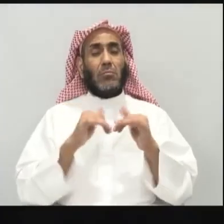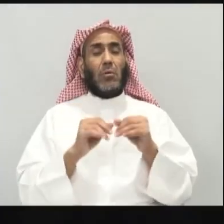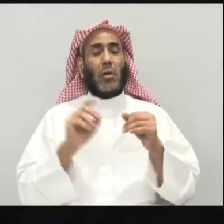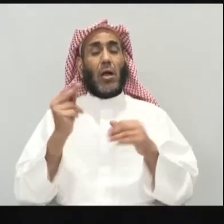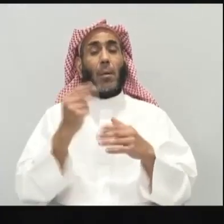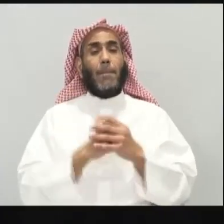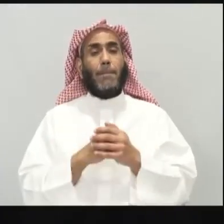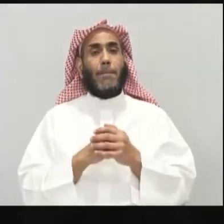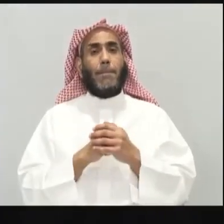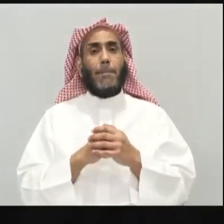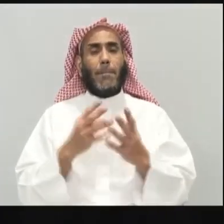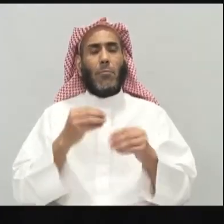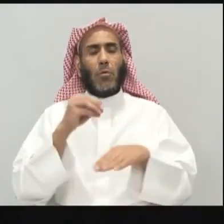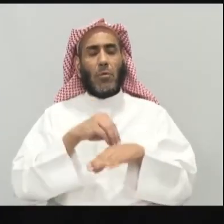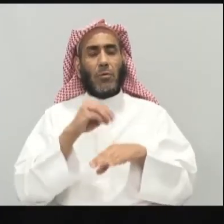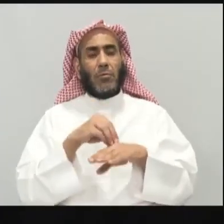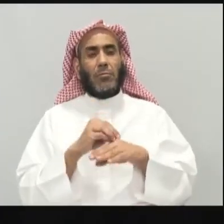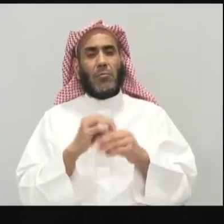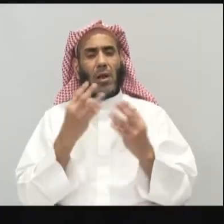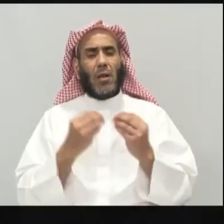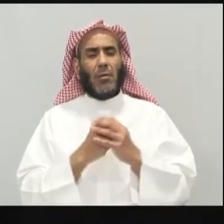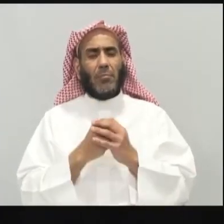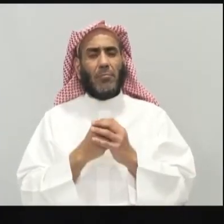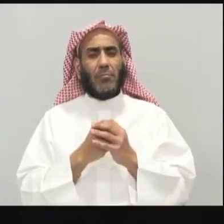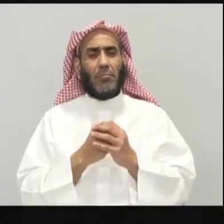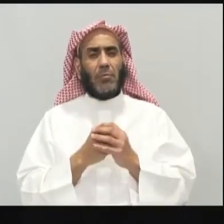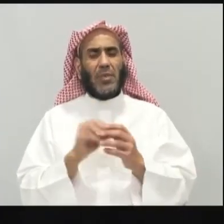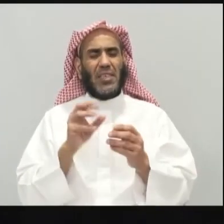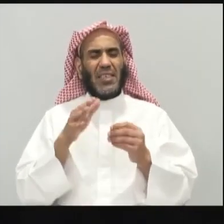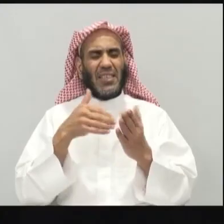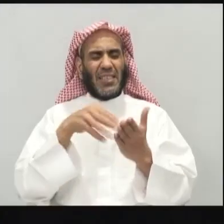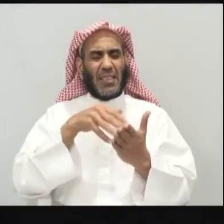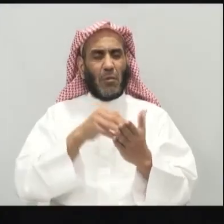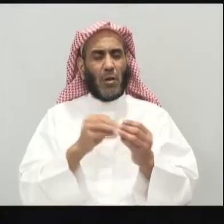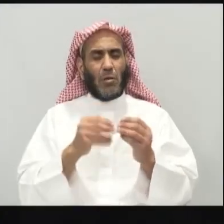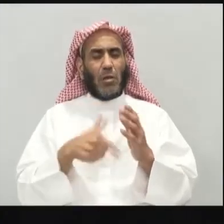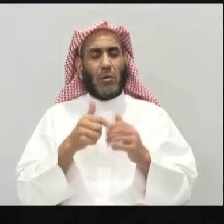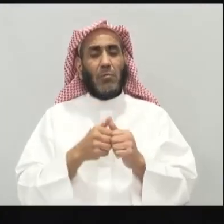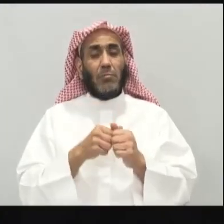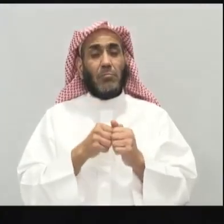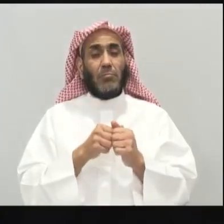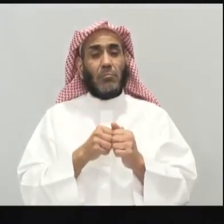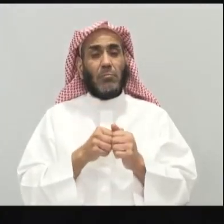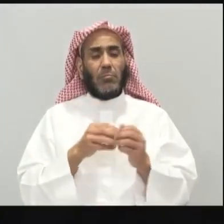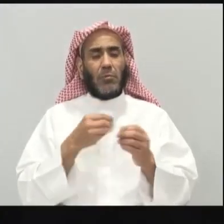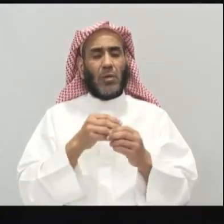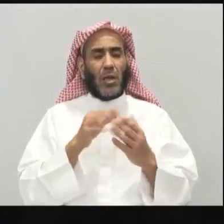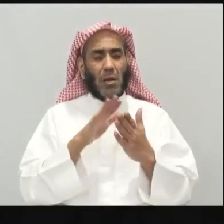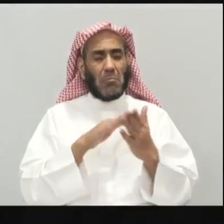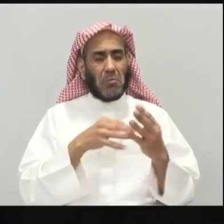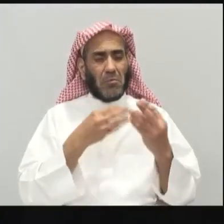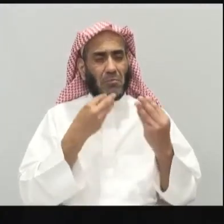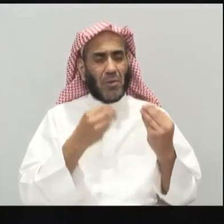القلم ناخذه ونضيف اللي هو القليل من الصبغه وبعدها نبدا اللي هو همم نعطيها الامسات